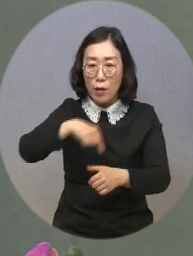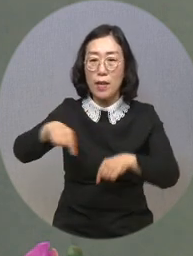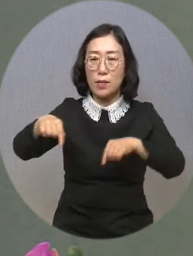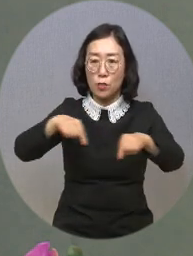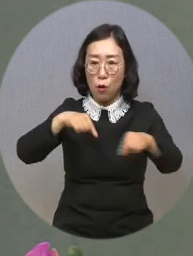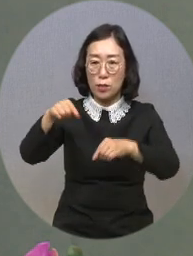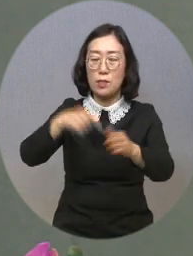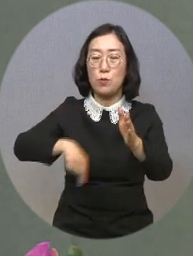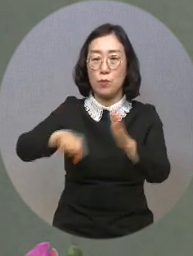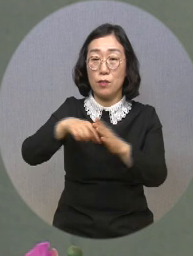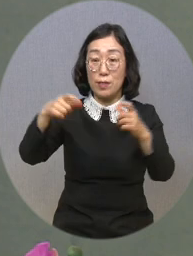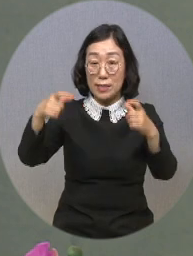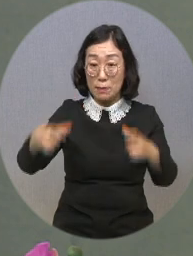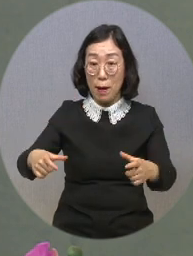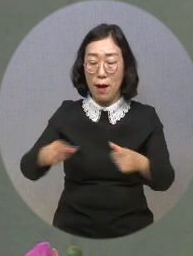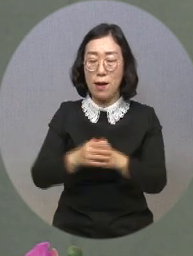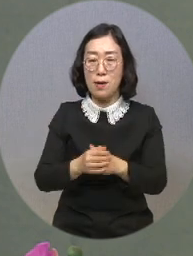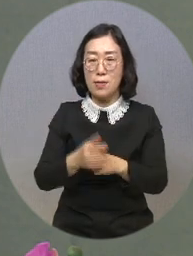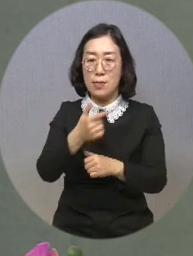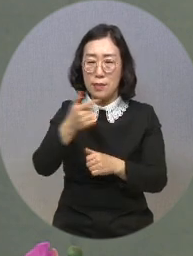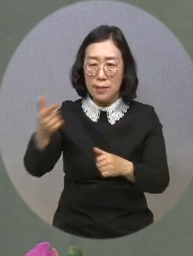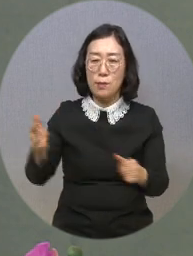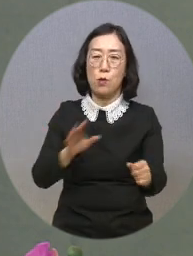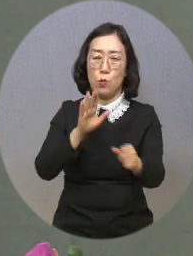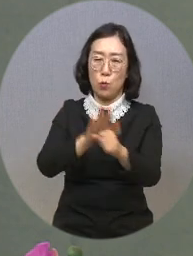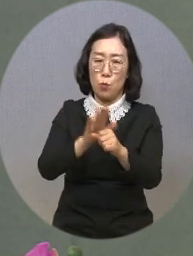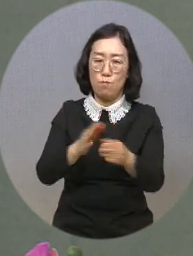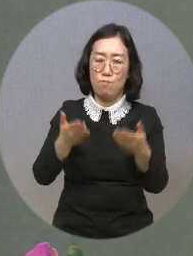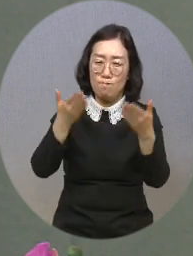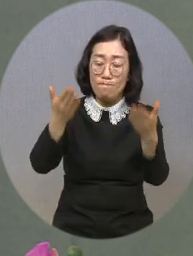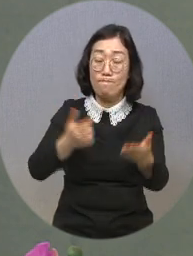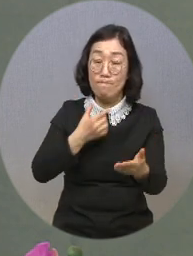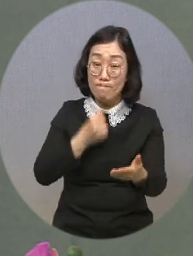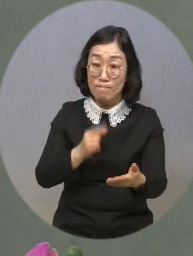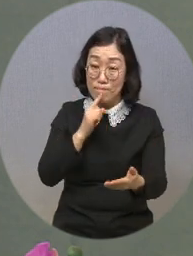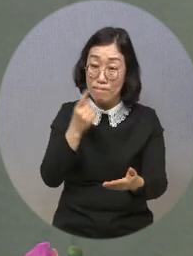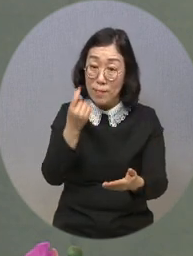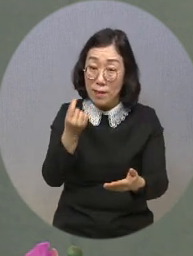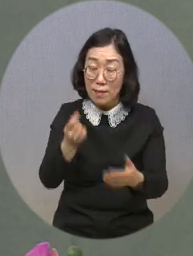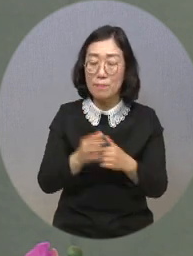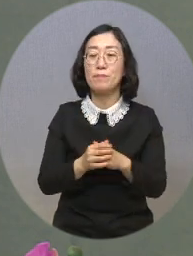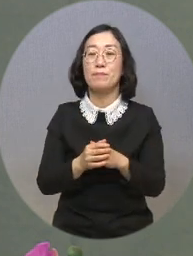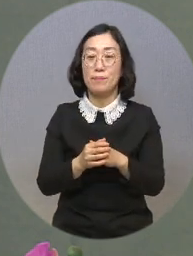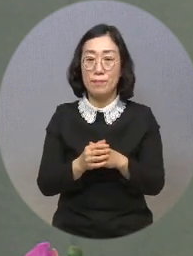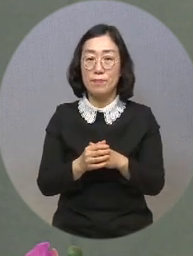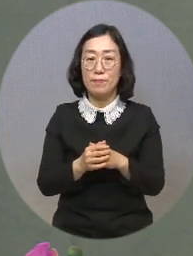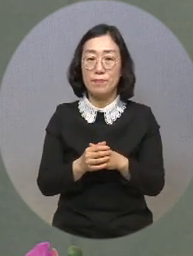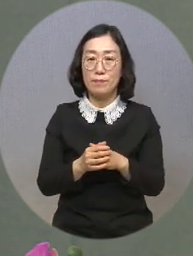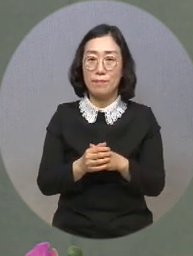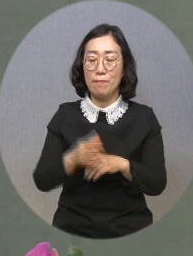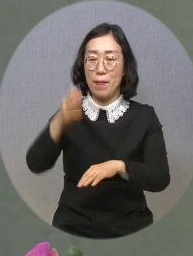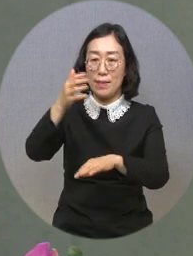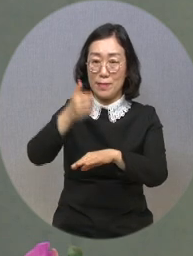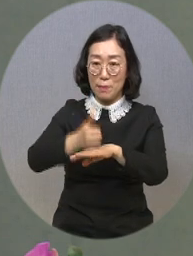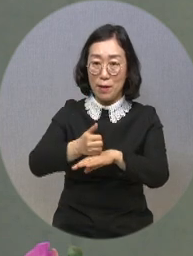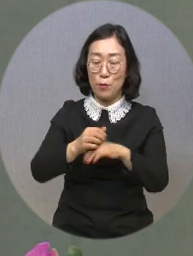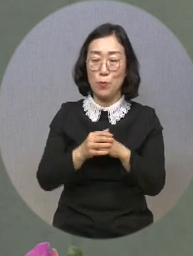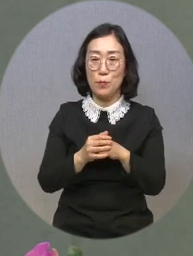위해서 좀 더 큰 기여를 해보고 싶다. 네. 그런 뜻이죠. 네. 끝으로